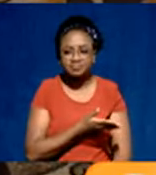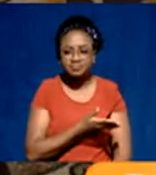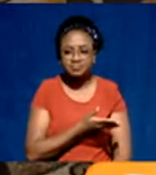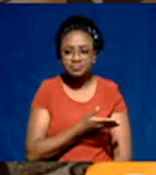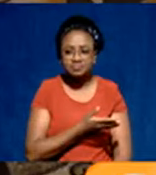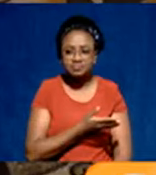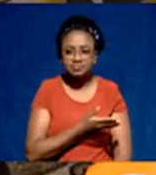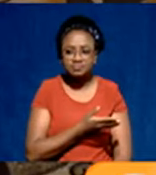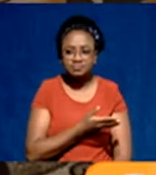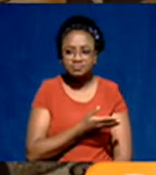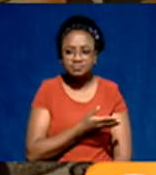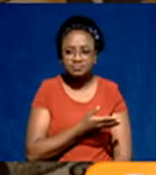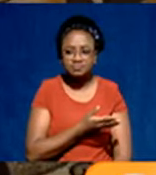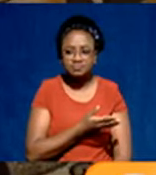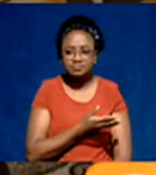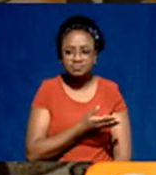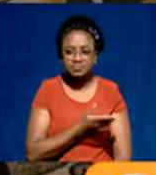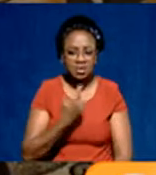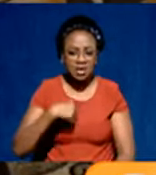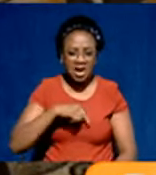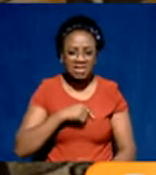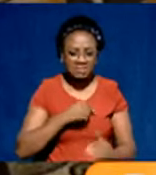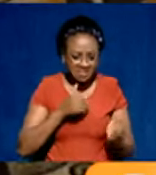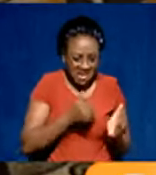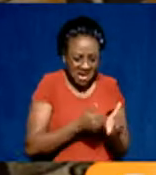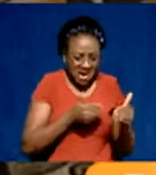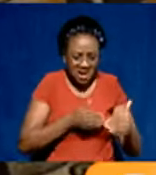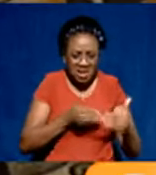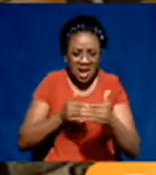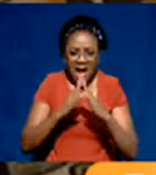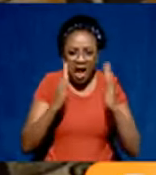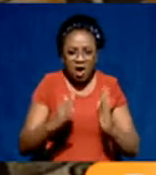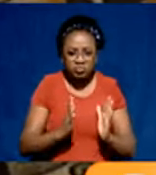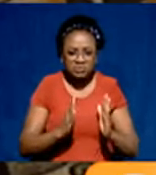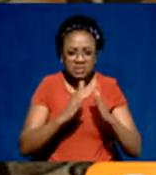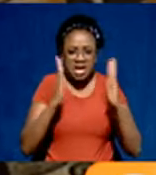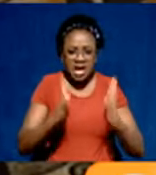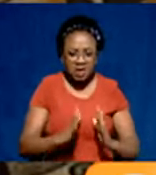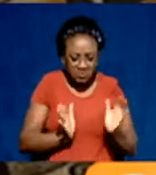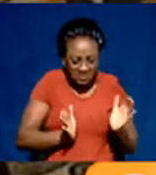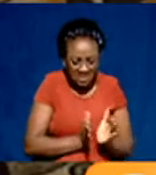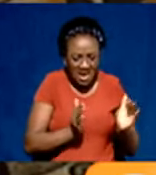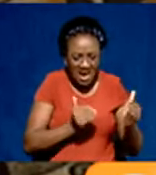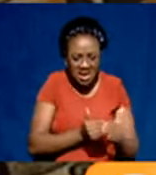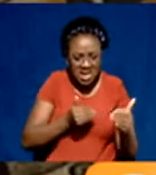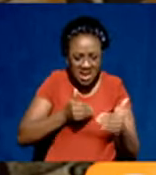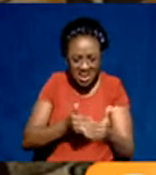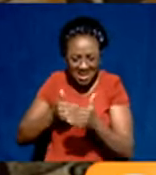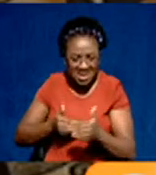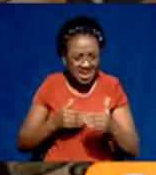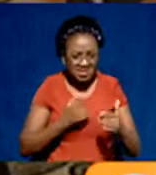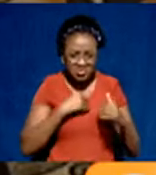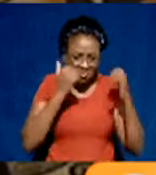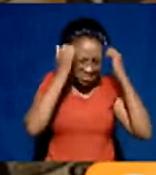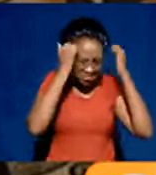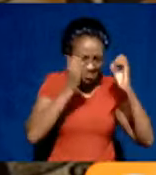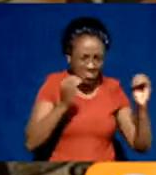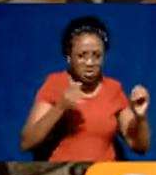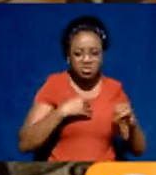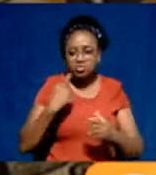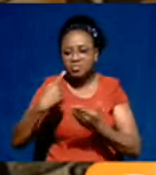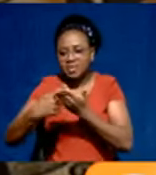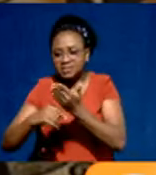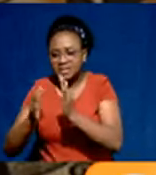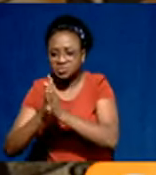ubinyo, yani tumeshikana sana, singeweza kupata ile nafasi ya kusoma. Kwa hivyo niliongea na Madam